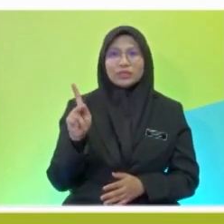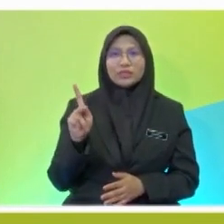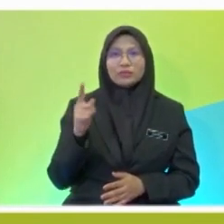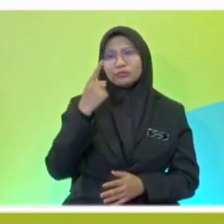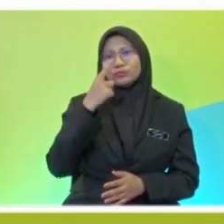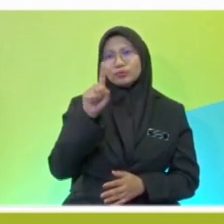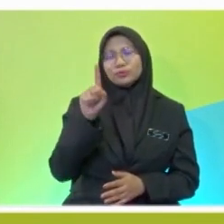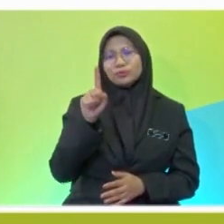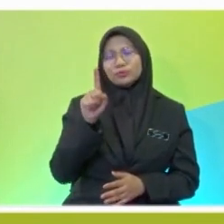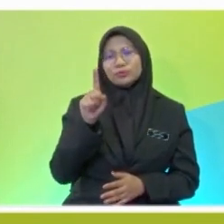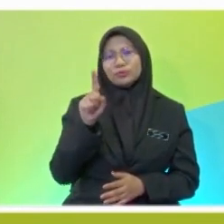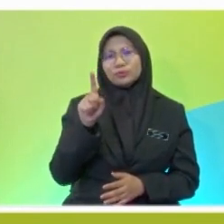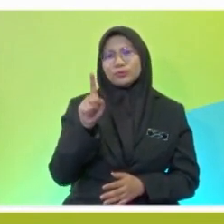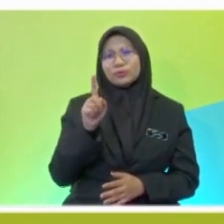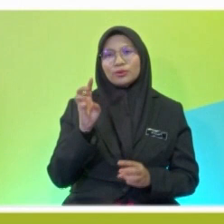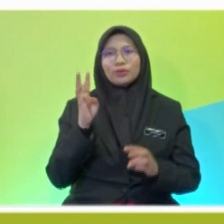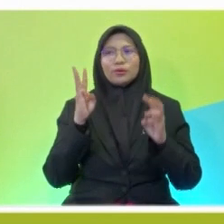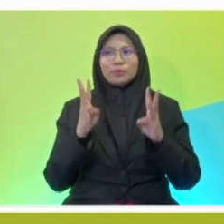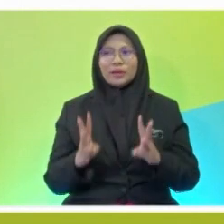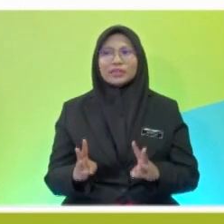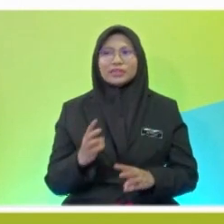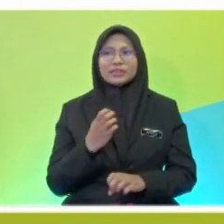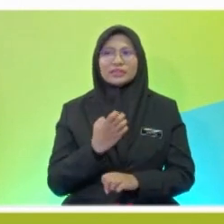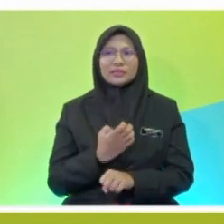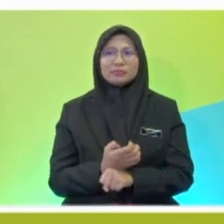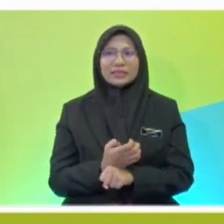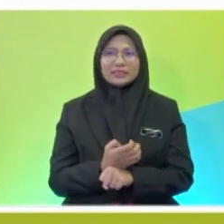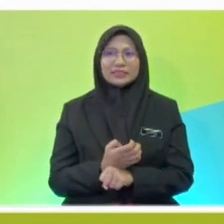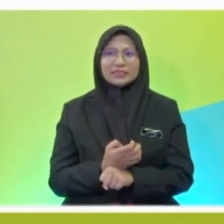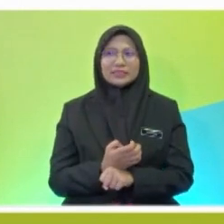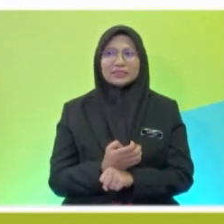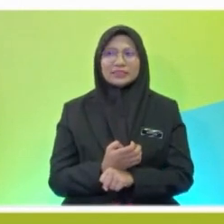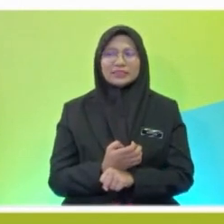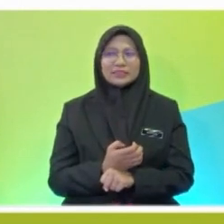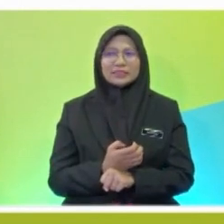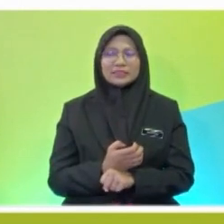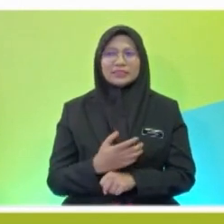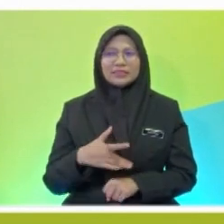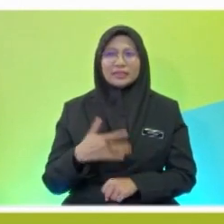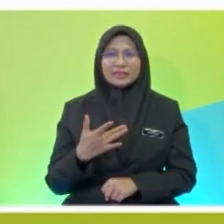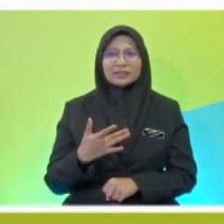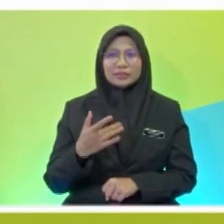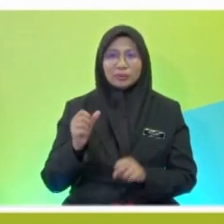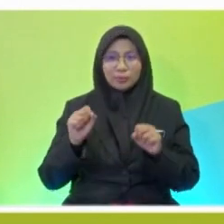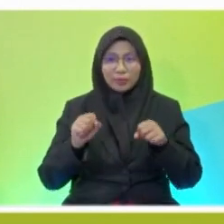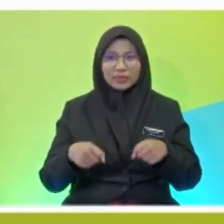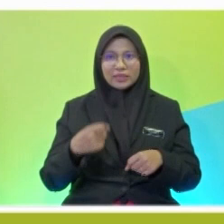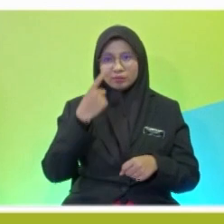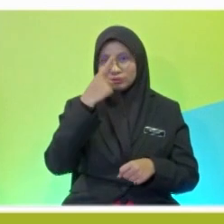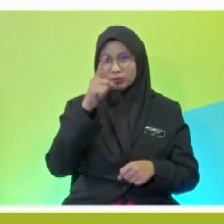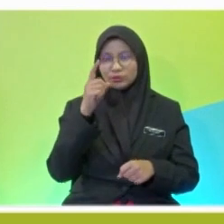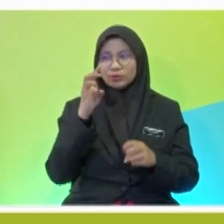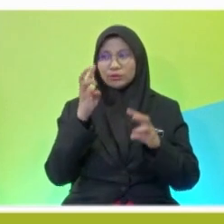warga emas tersebut jadi apabila kalian mendapat grafik ini sudah